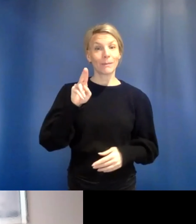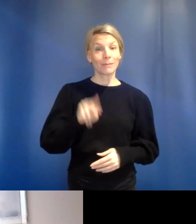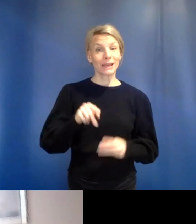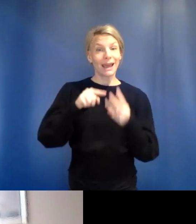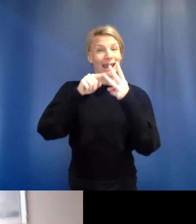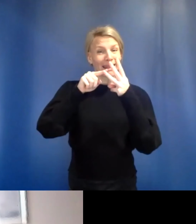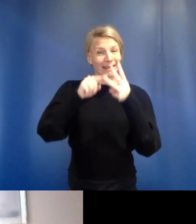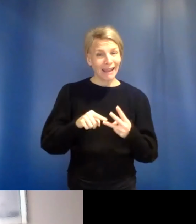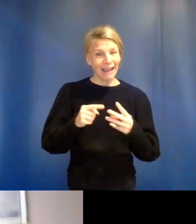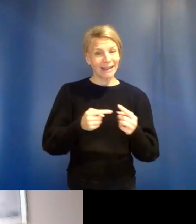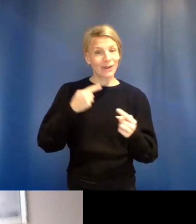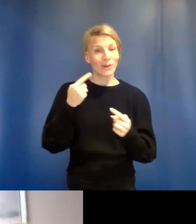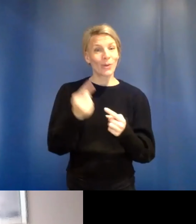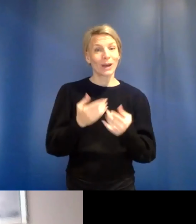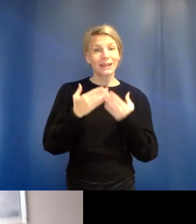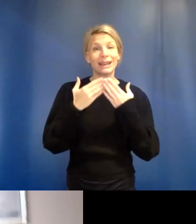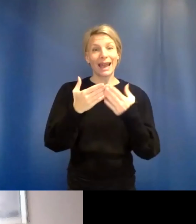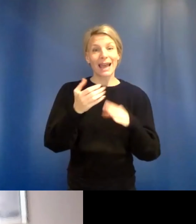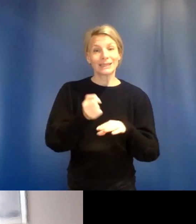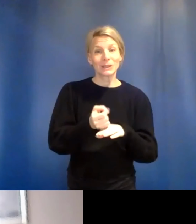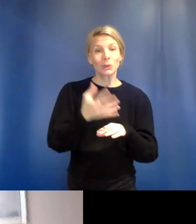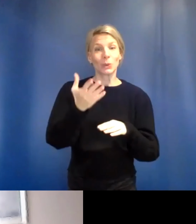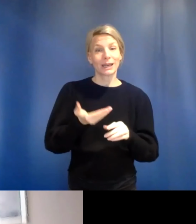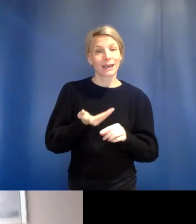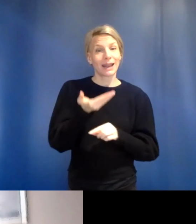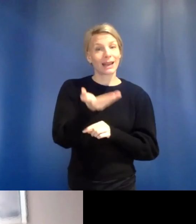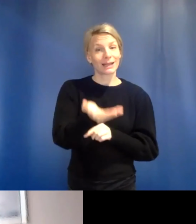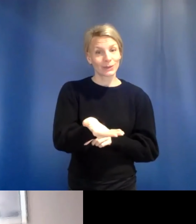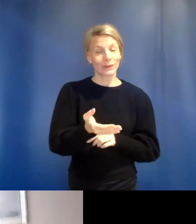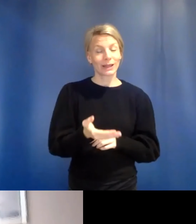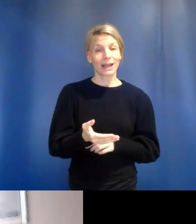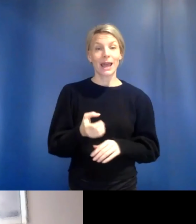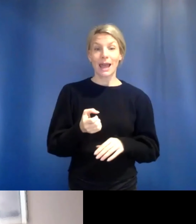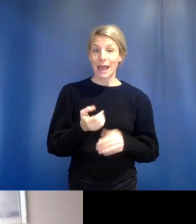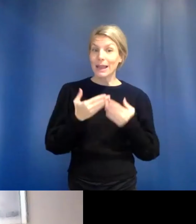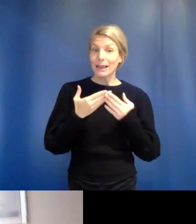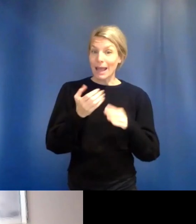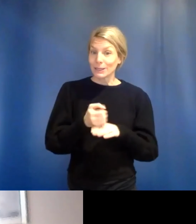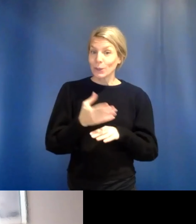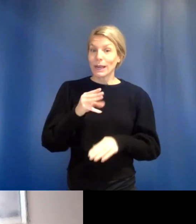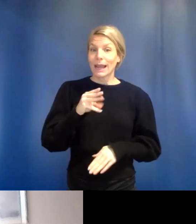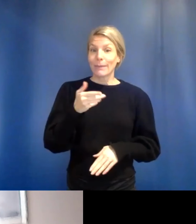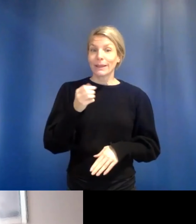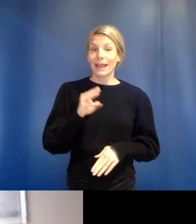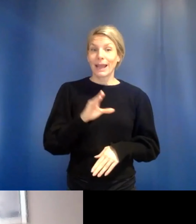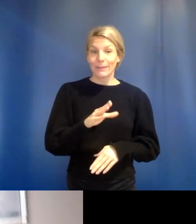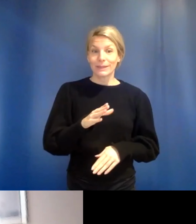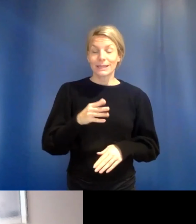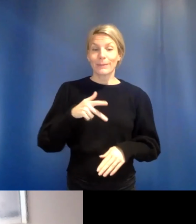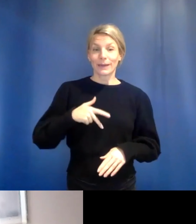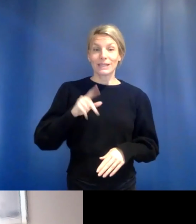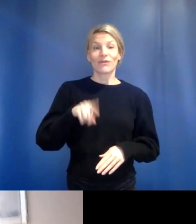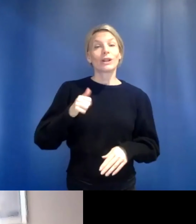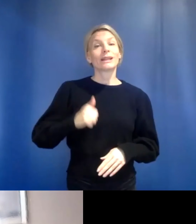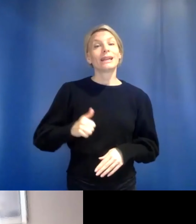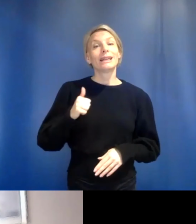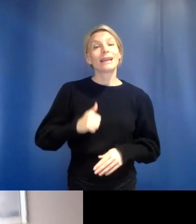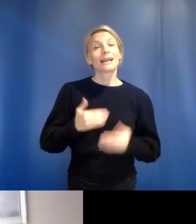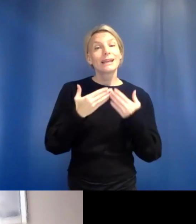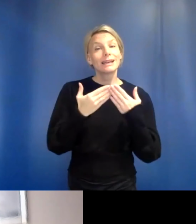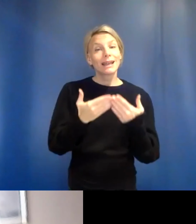läskuldet delas ut. Läskuldet är MTM's pris för tillgänglig läsning. Och det